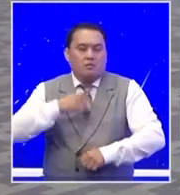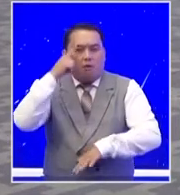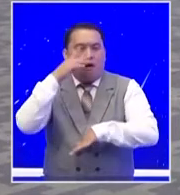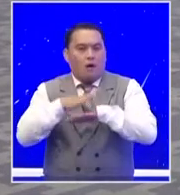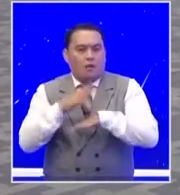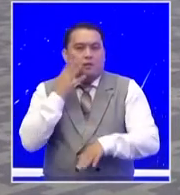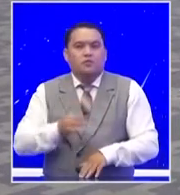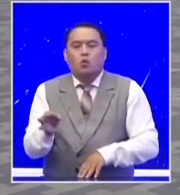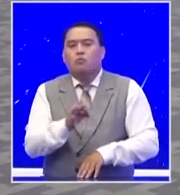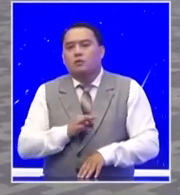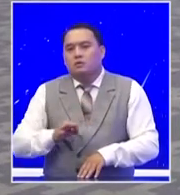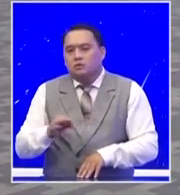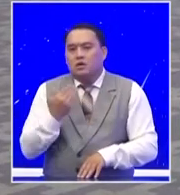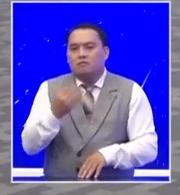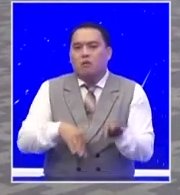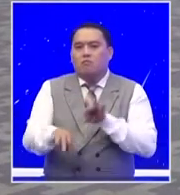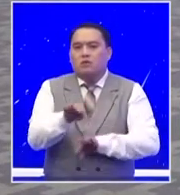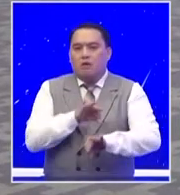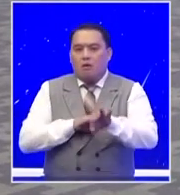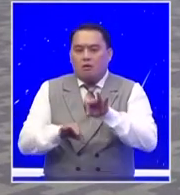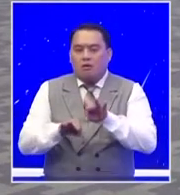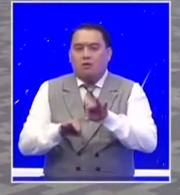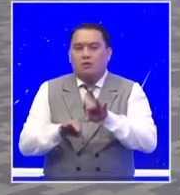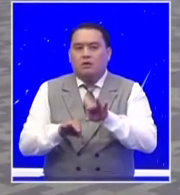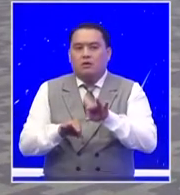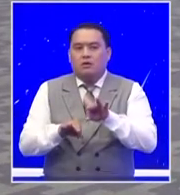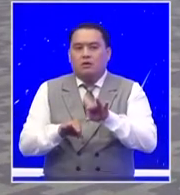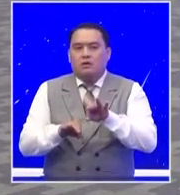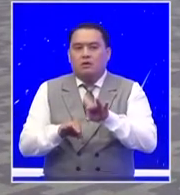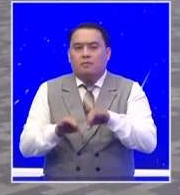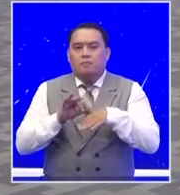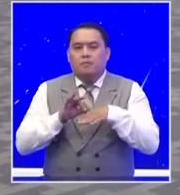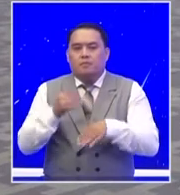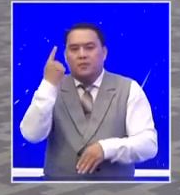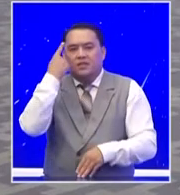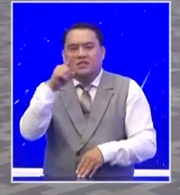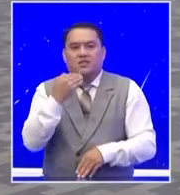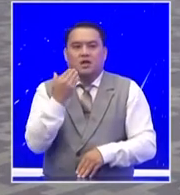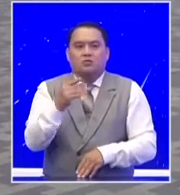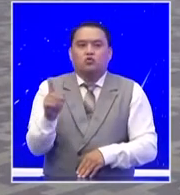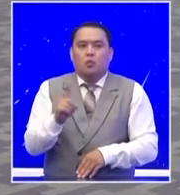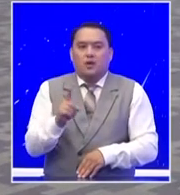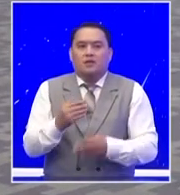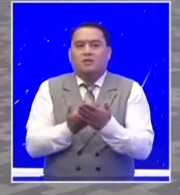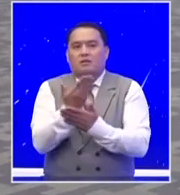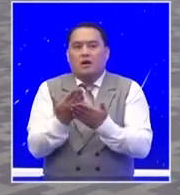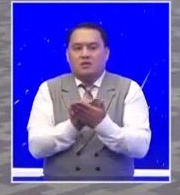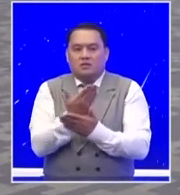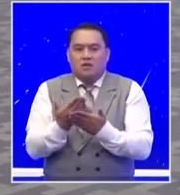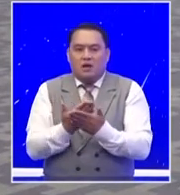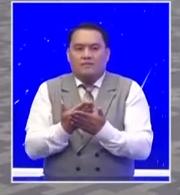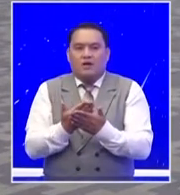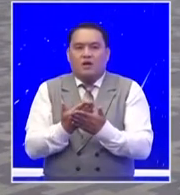акимата Алматинской области и проектного офиса «Рухани Жангру» проявили инициативу, чтобы нарисовать